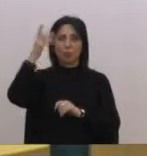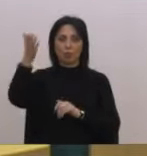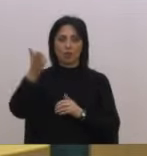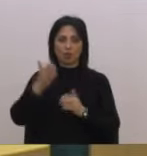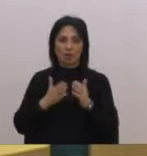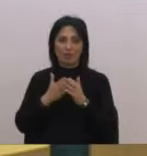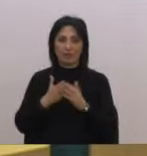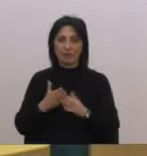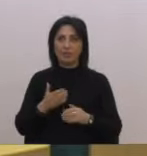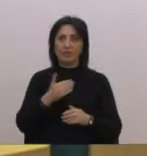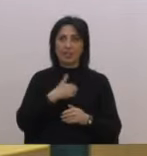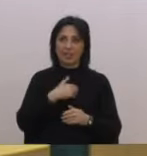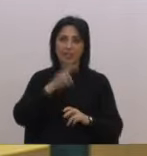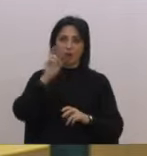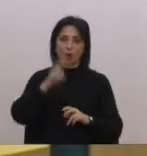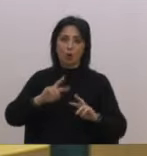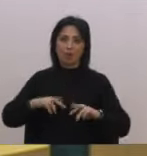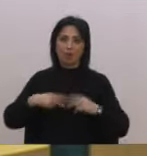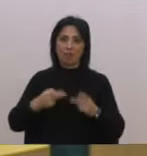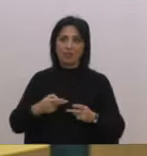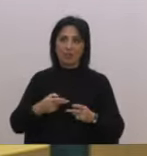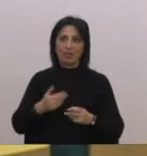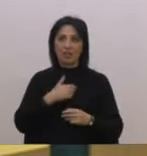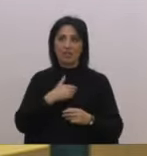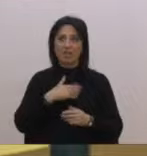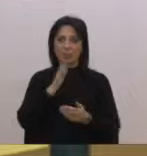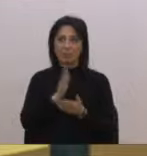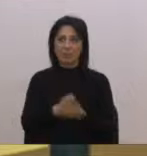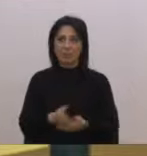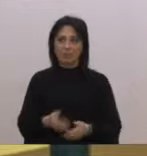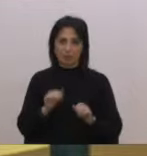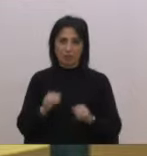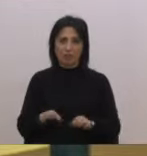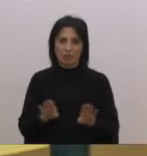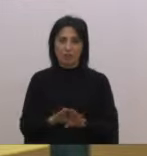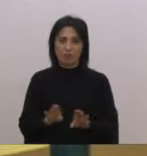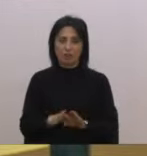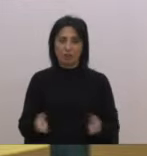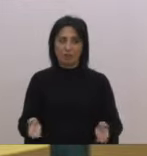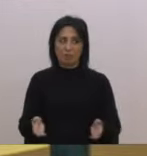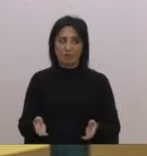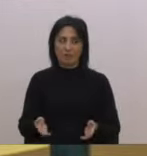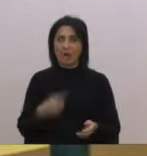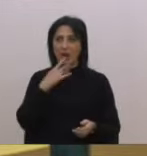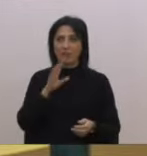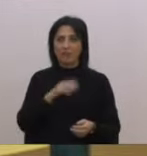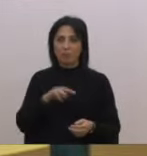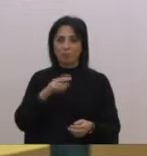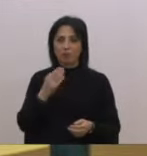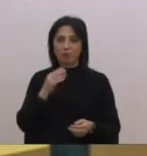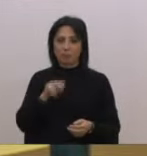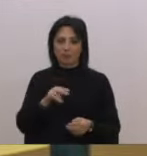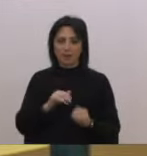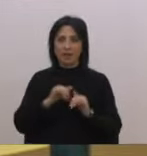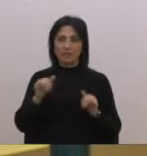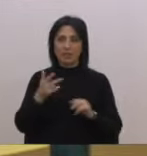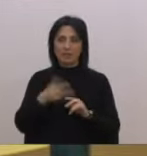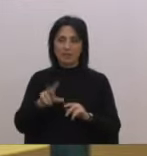țavida, ginda dolar și gada uiguanut, da, ginda pir, da, pir. Și ești leva și dare, ba. Agaro, mușopul Samgil Gaizar, da, se